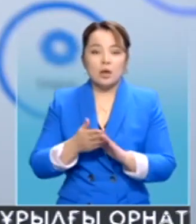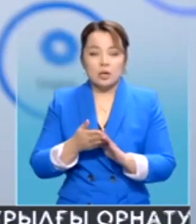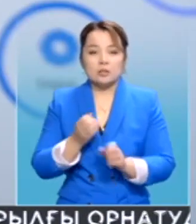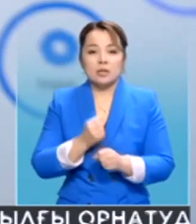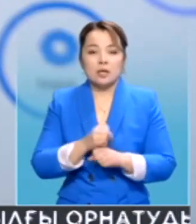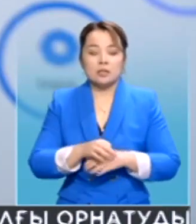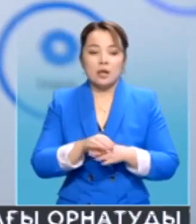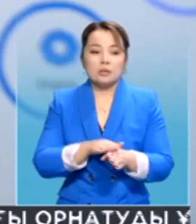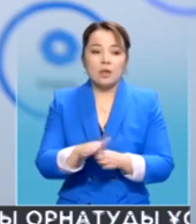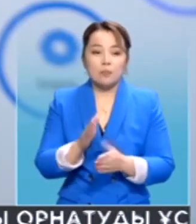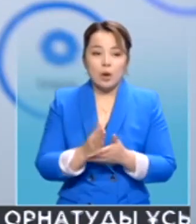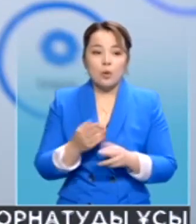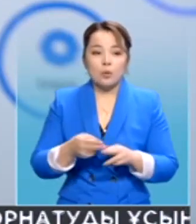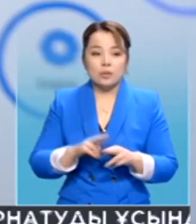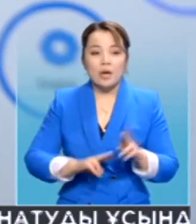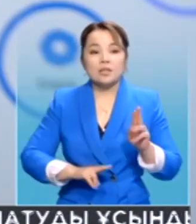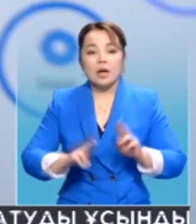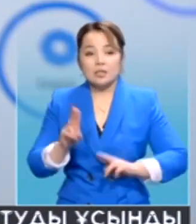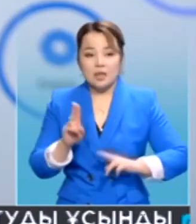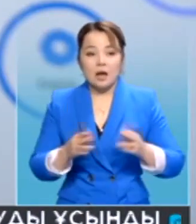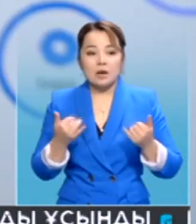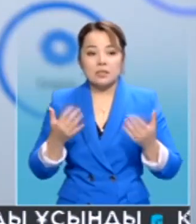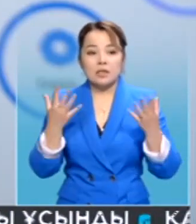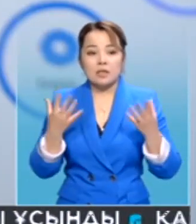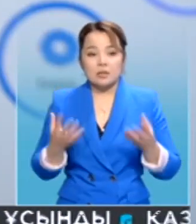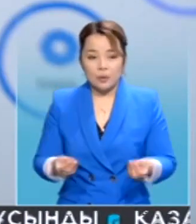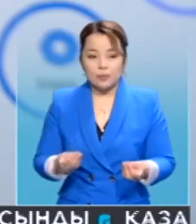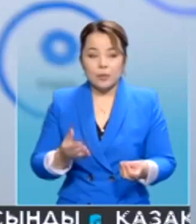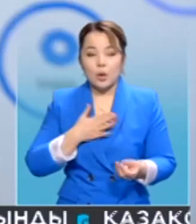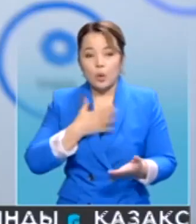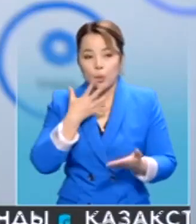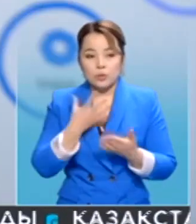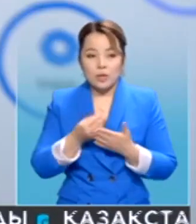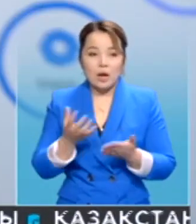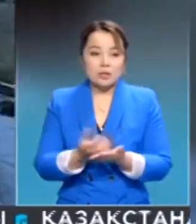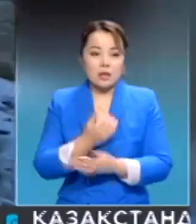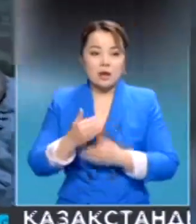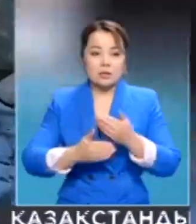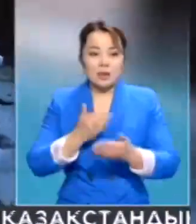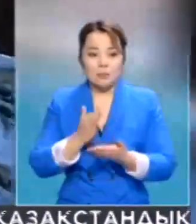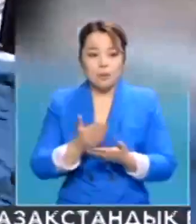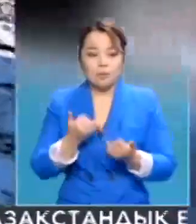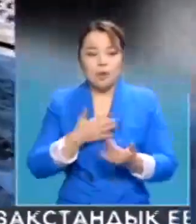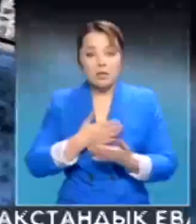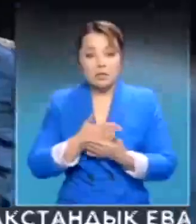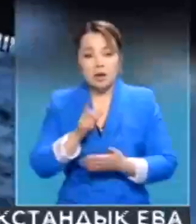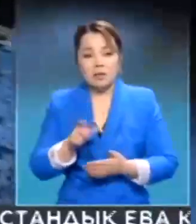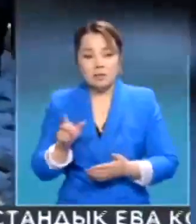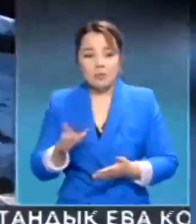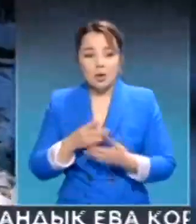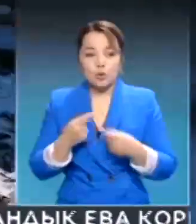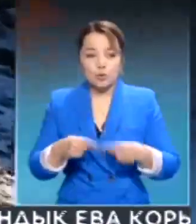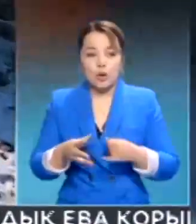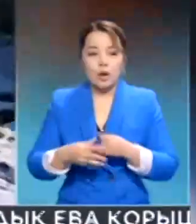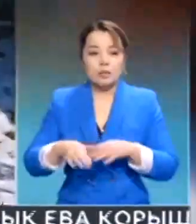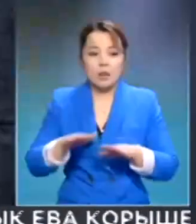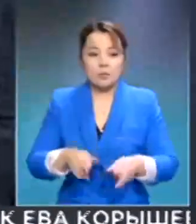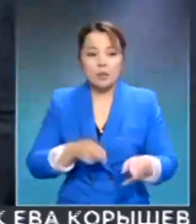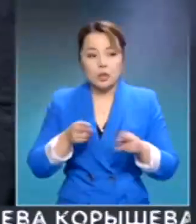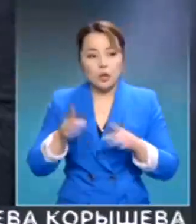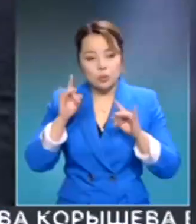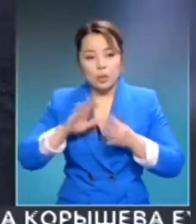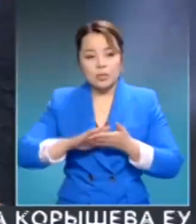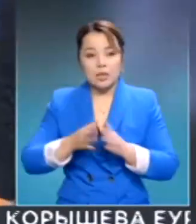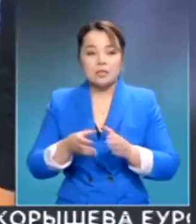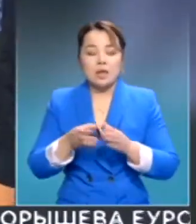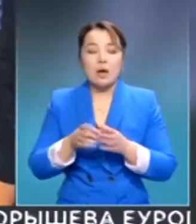жеткізу. Бұл осы тәсіл қазіргі таңда өзінің жемісін беріп жатыр. Еріктілер еліміздің түрлі аймағында болған төтенше жағдайлар